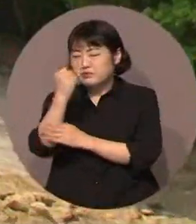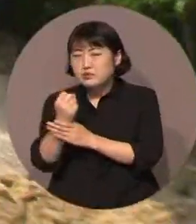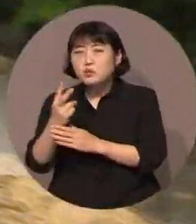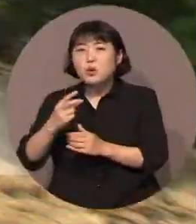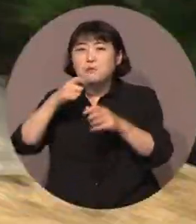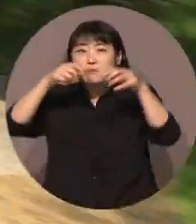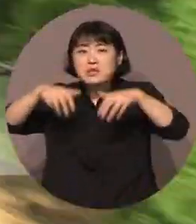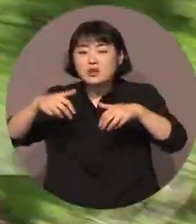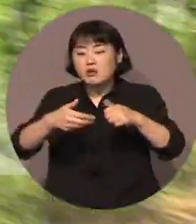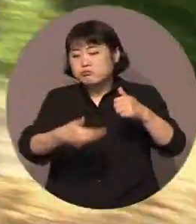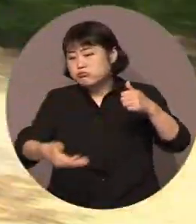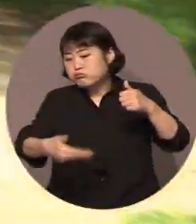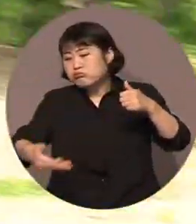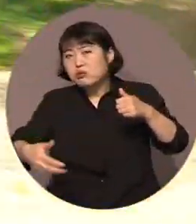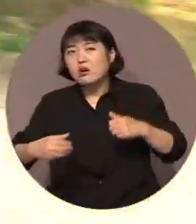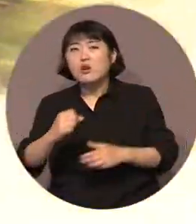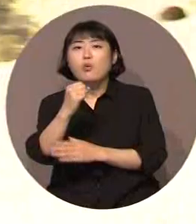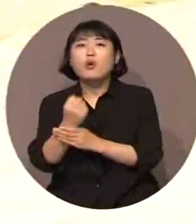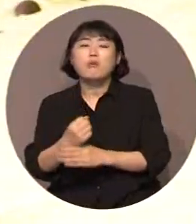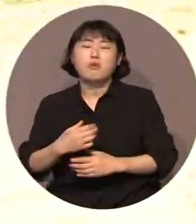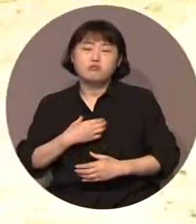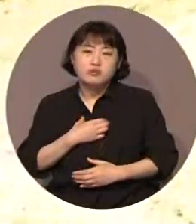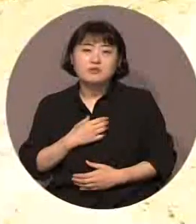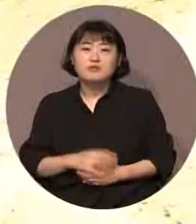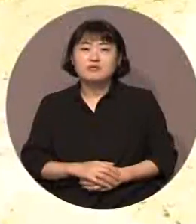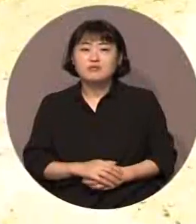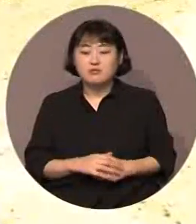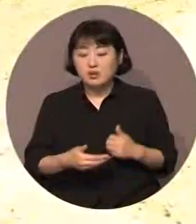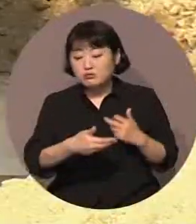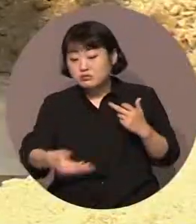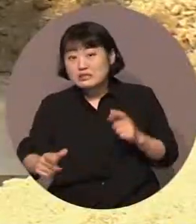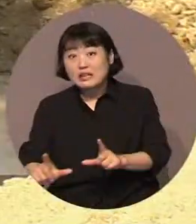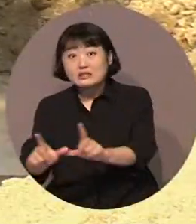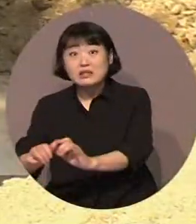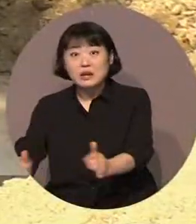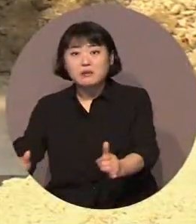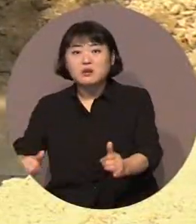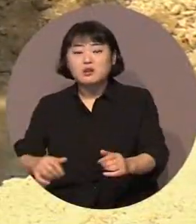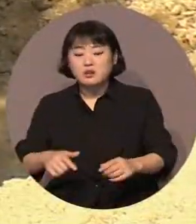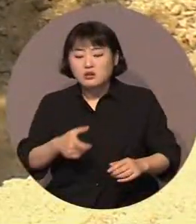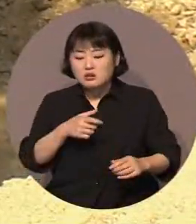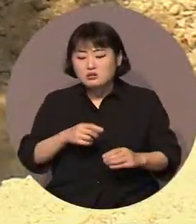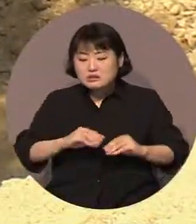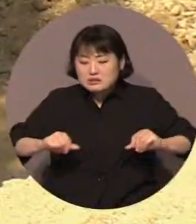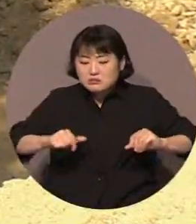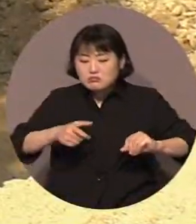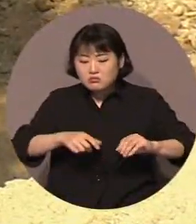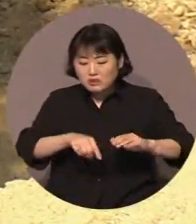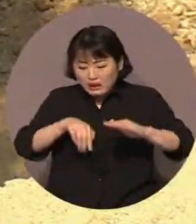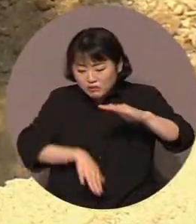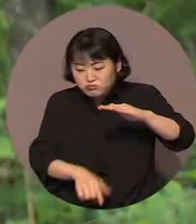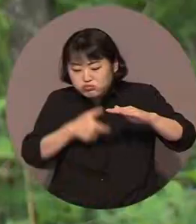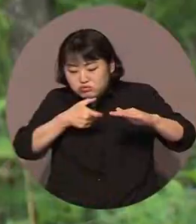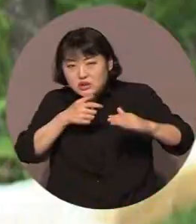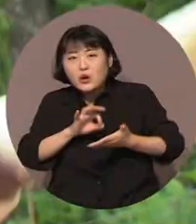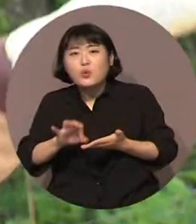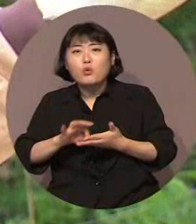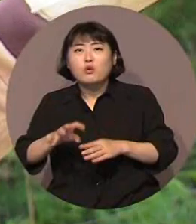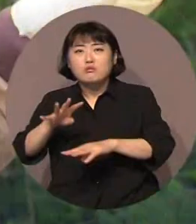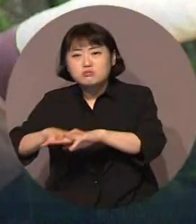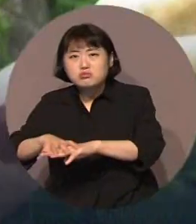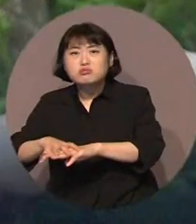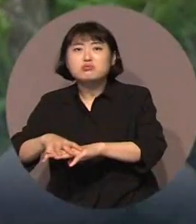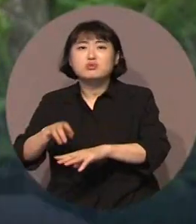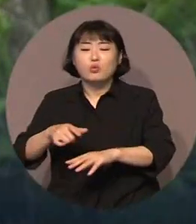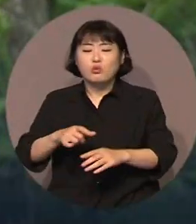오염을 우려합니다. 산 아래 마을 주민들은 지하수로 농업 용수와 생활 용수를 쓰고 있습니다. 이